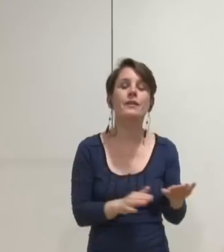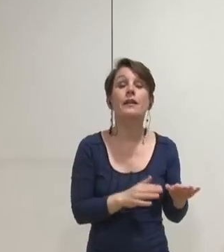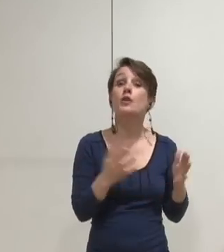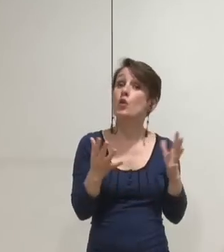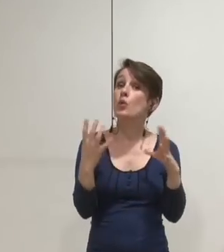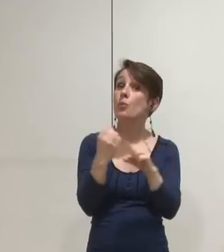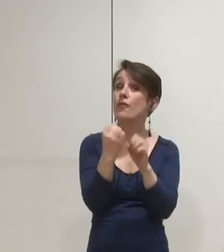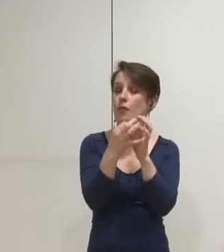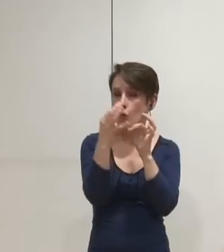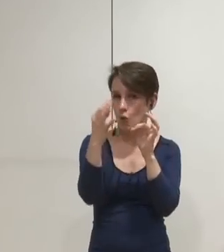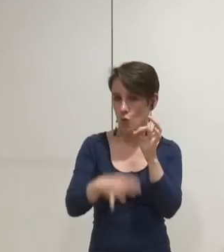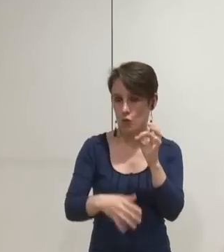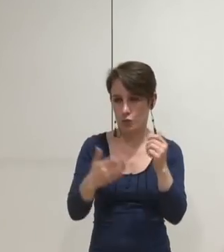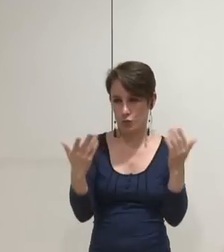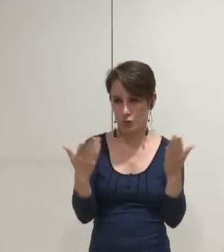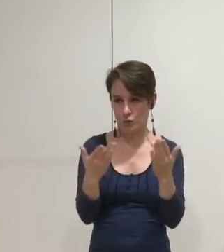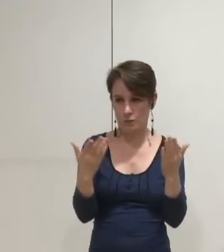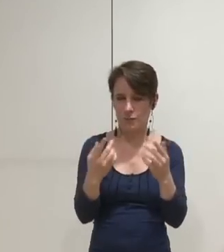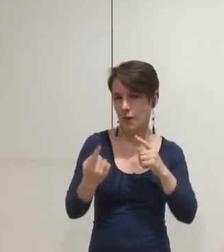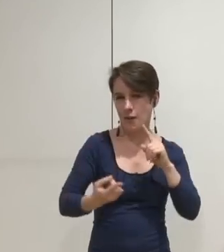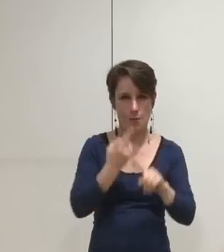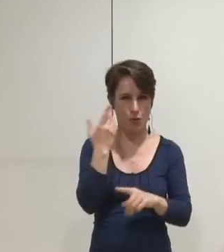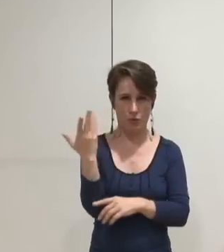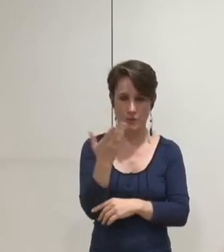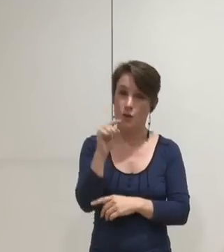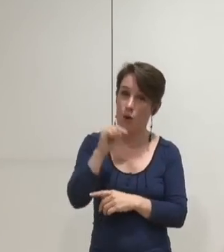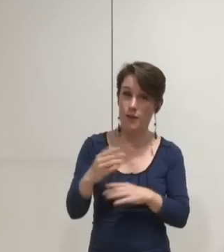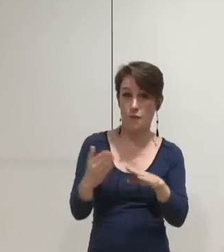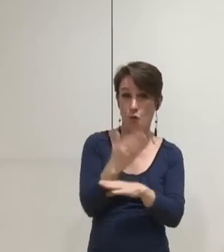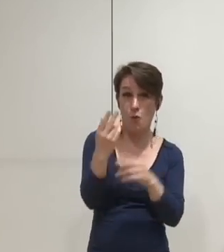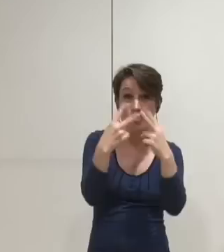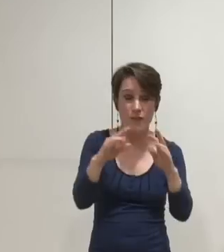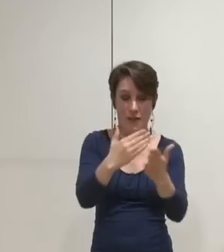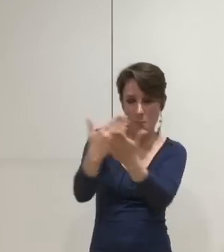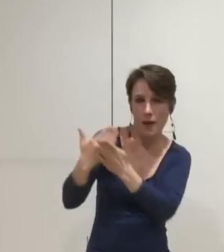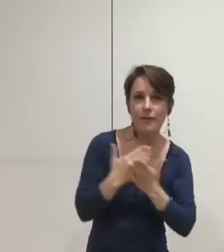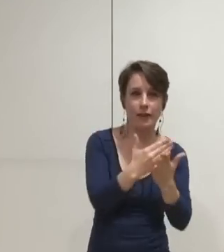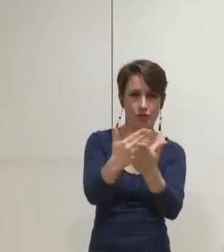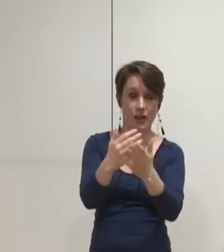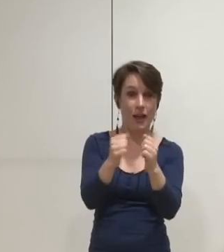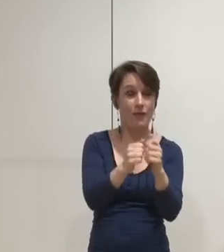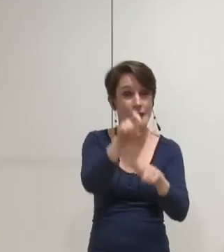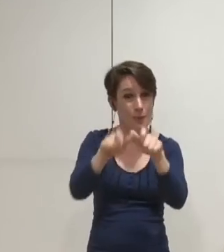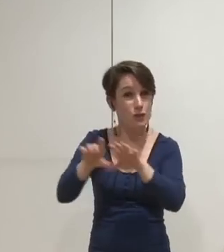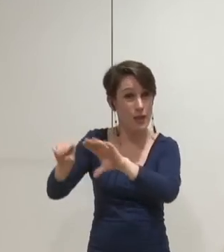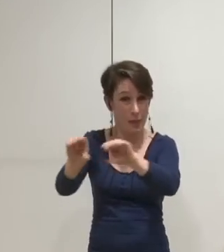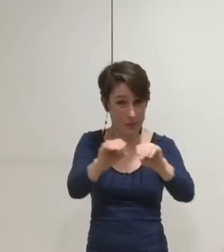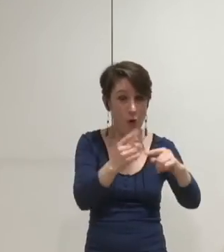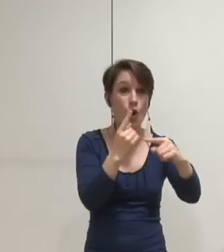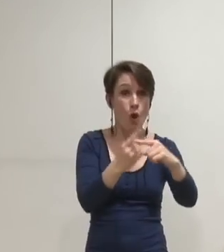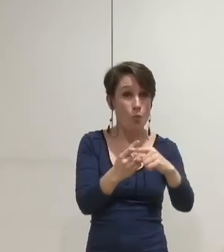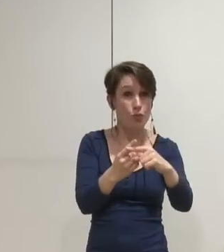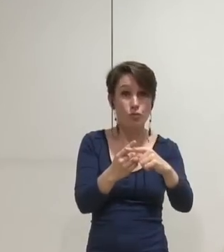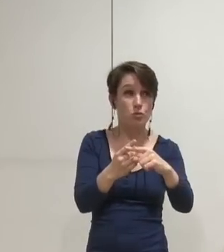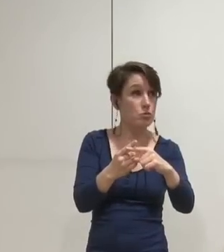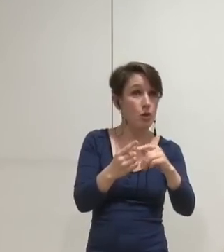et bien ce qui importe c'est de faire un projet de ville partagé avec les habitants mais aussi avec les forces vives de